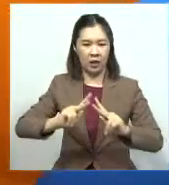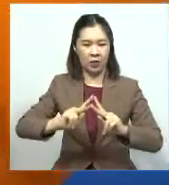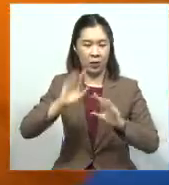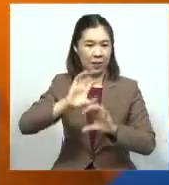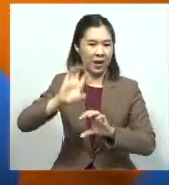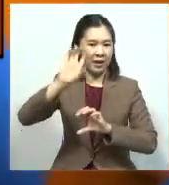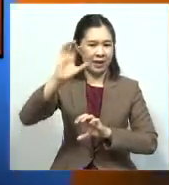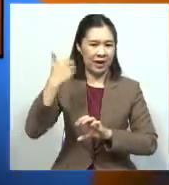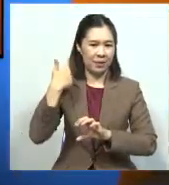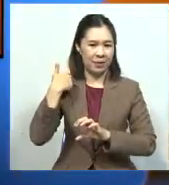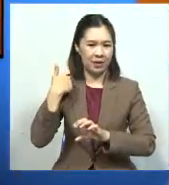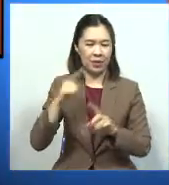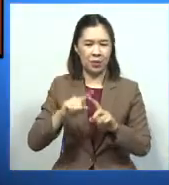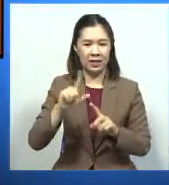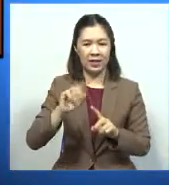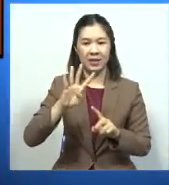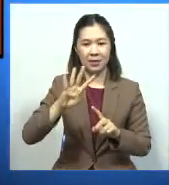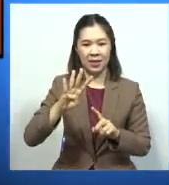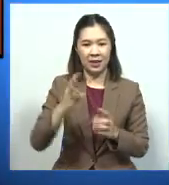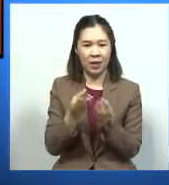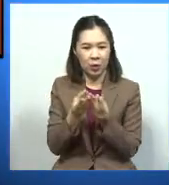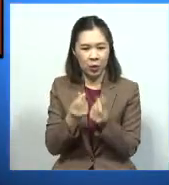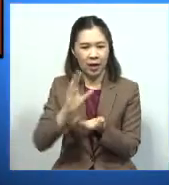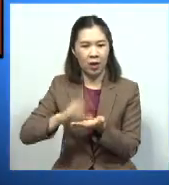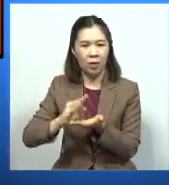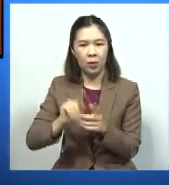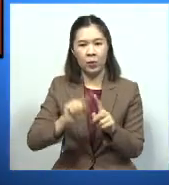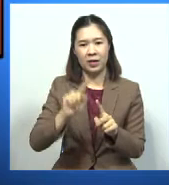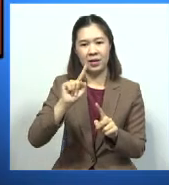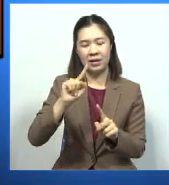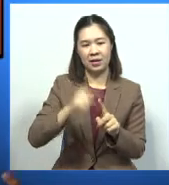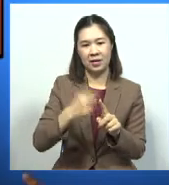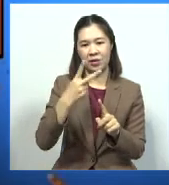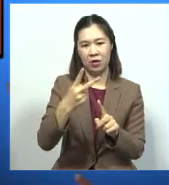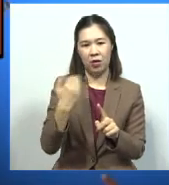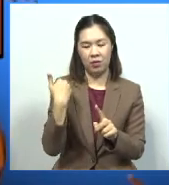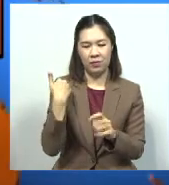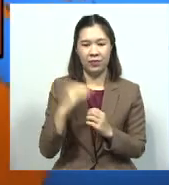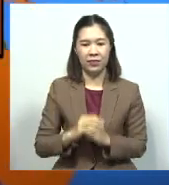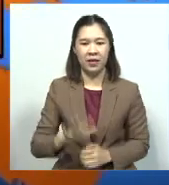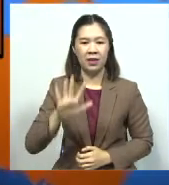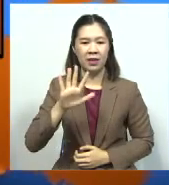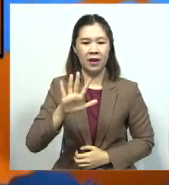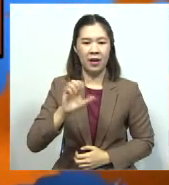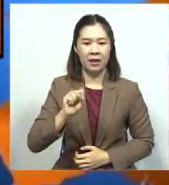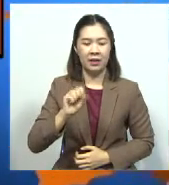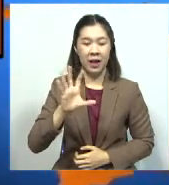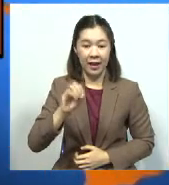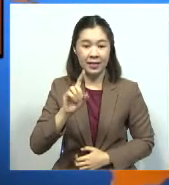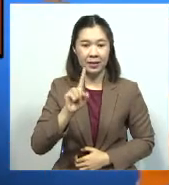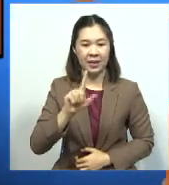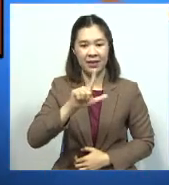มีสิทธิ์เลือกตั้งนะ24มีนาคมนะคะข้อมูลณวันที่1กุมภาพันธ์อยู่ที่51ล้าน